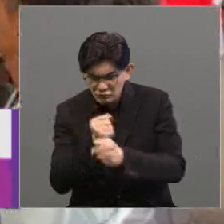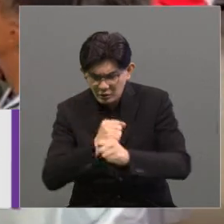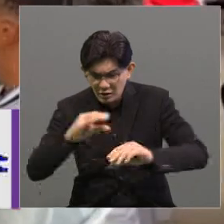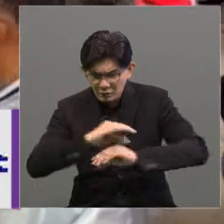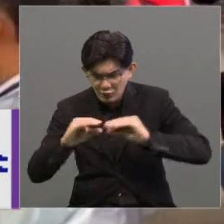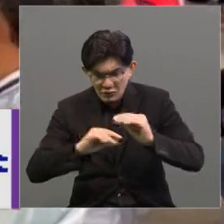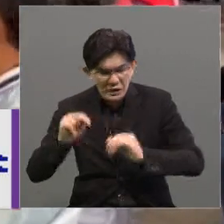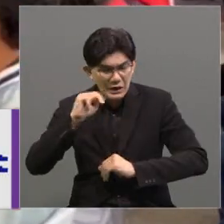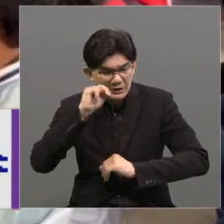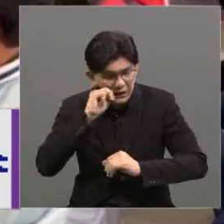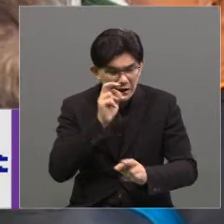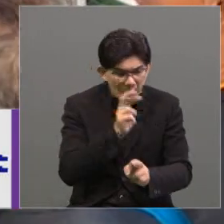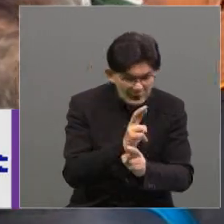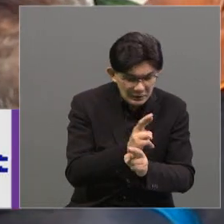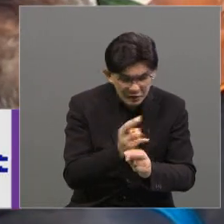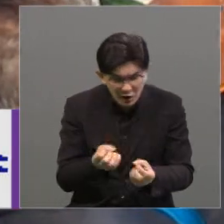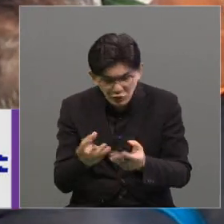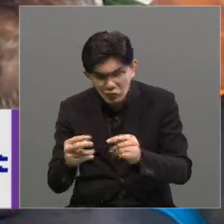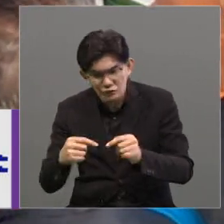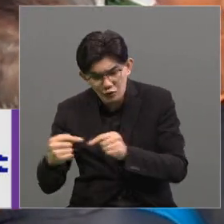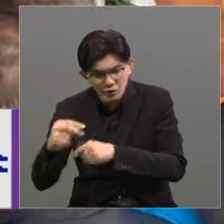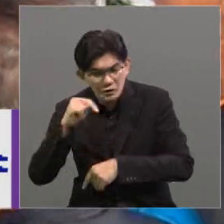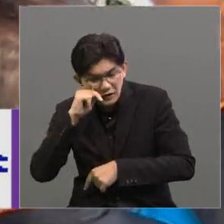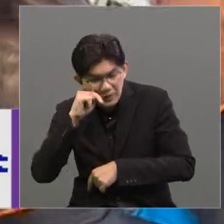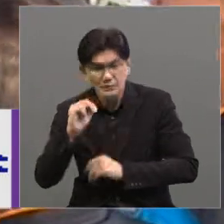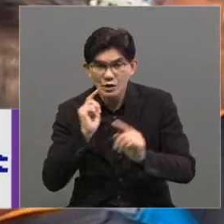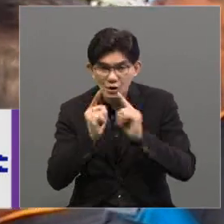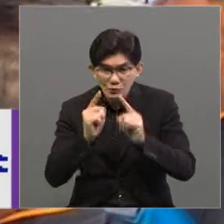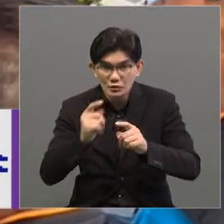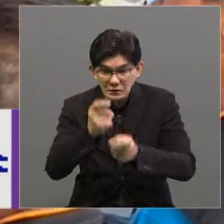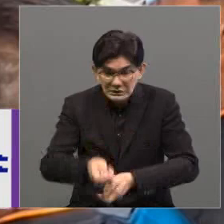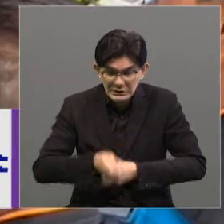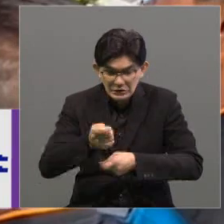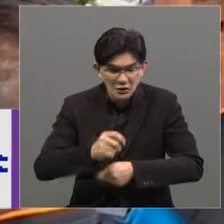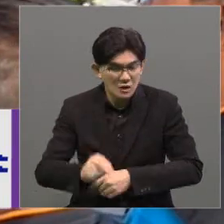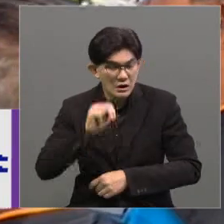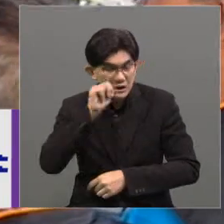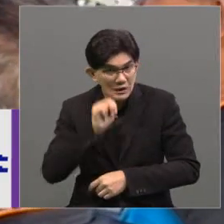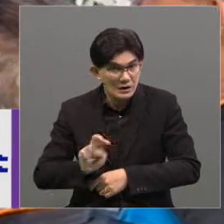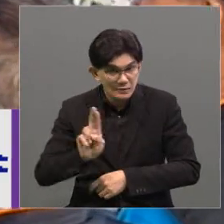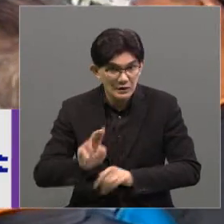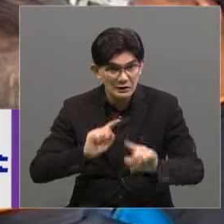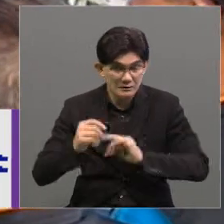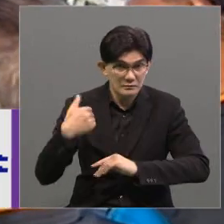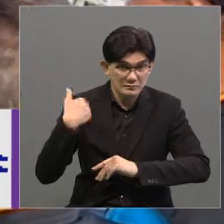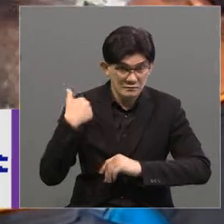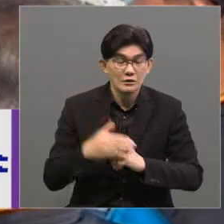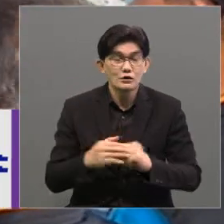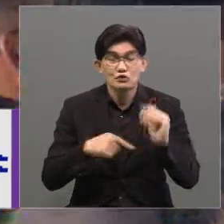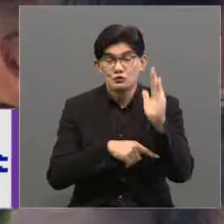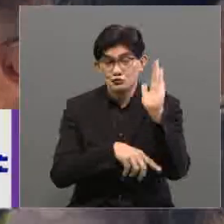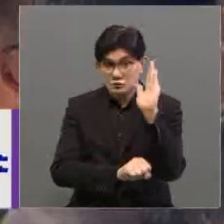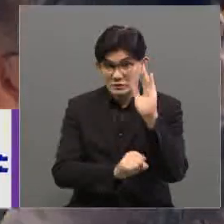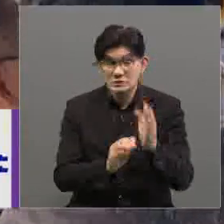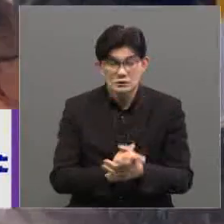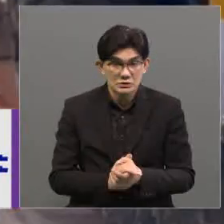การส่งน้ำและบำรุงรักษาระโนดกระแสสินและเข้าไปพูดคุยกับเกษตรกรผู้ใช้น้ำที่ตำบลบ้านตาขาวอำเภอระโนดจังหวัดสงขล